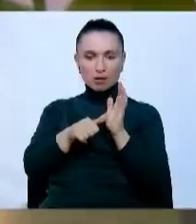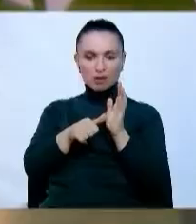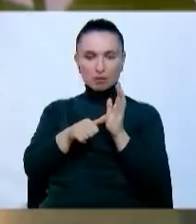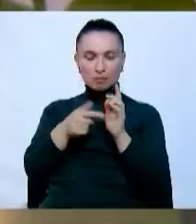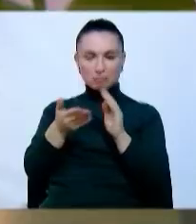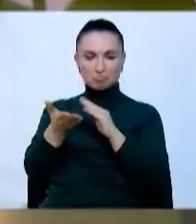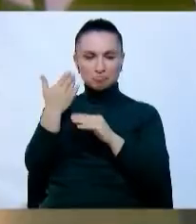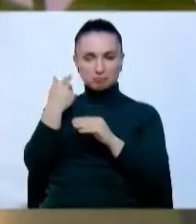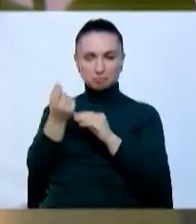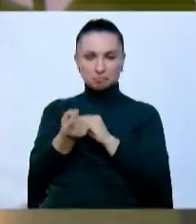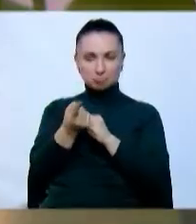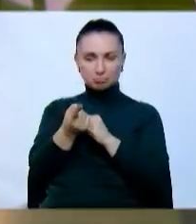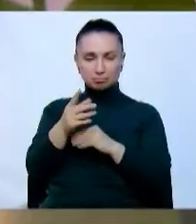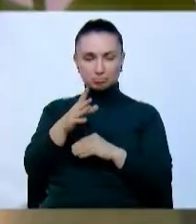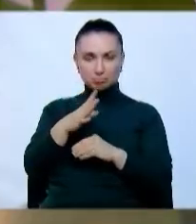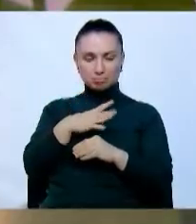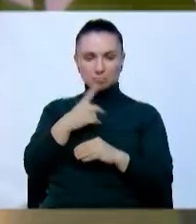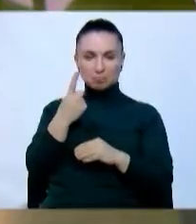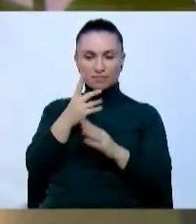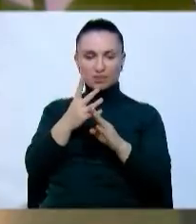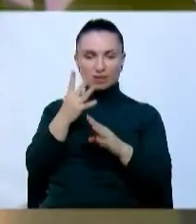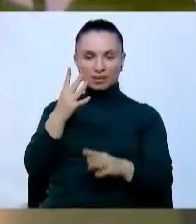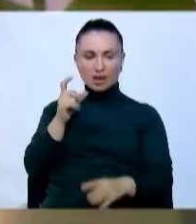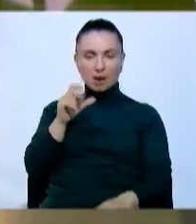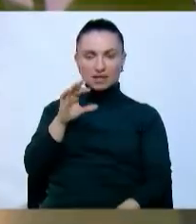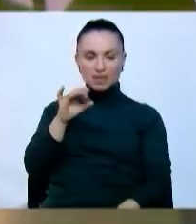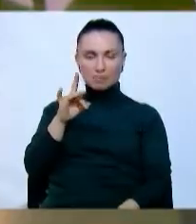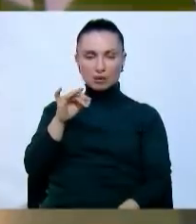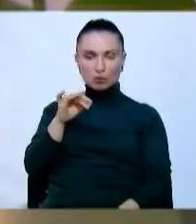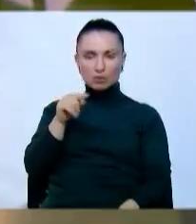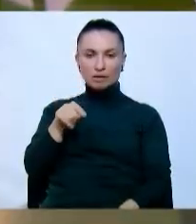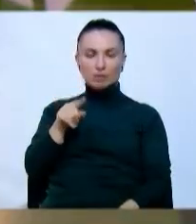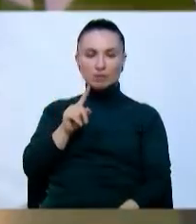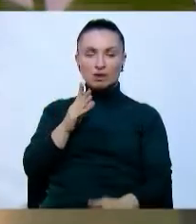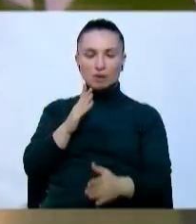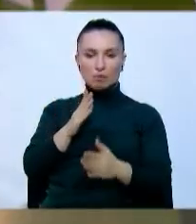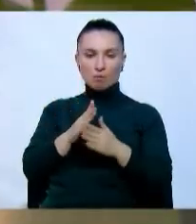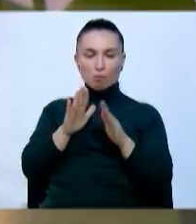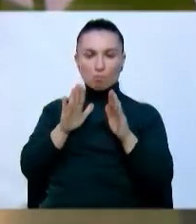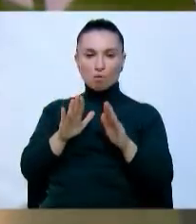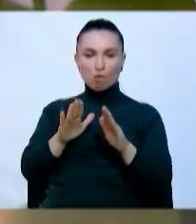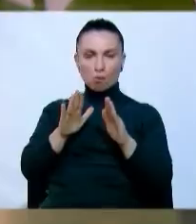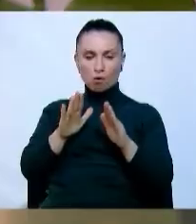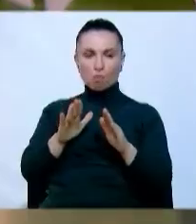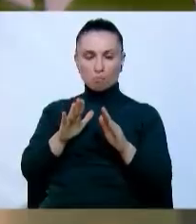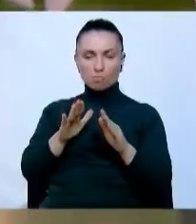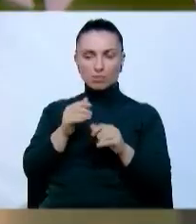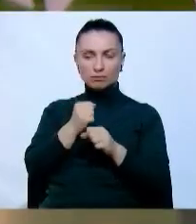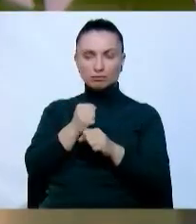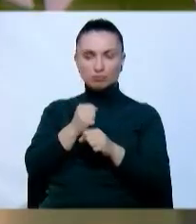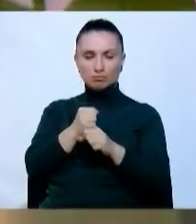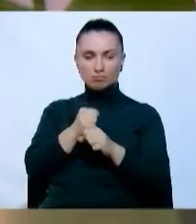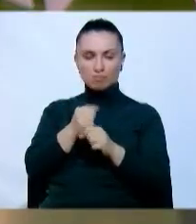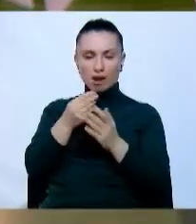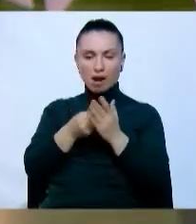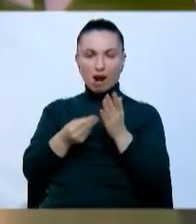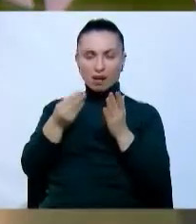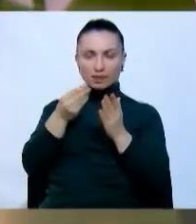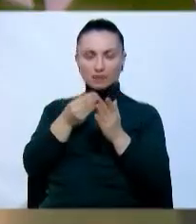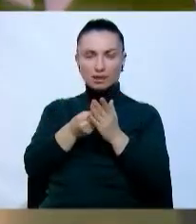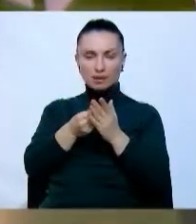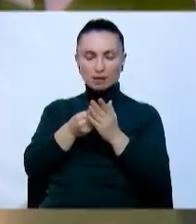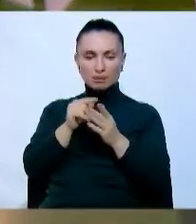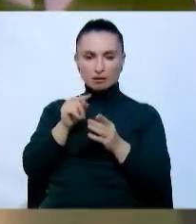იყო აღმოჩენილი. პირველი შრის გახლავთ ეპითელიუმი და ეპითელიუმს გააჩნია მხოლოდ რეგენერაციის ფუნქცია. დანარჩენ 5 შრეს